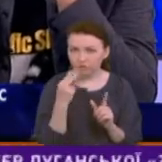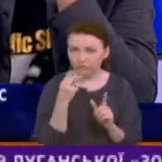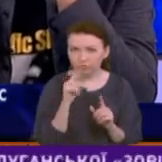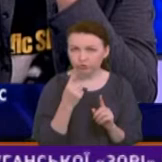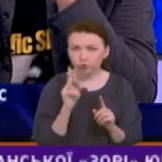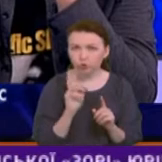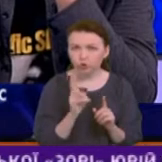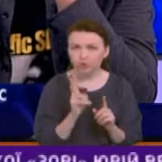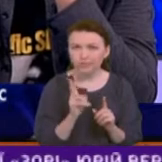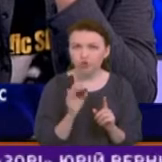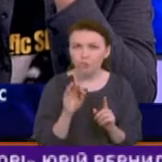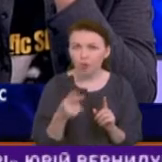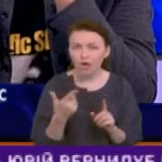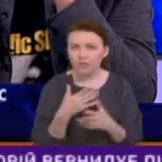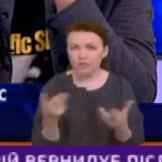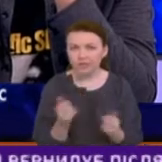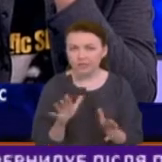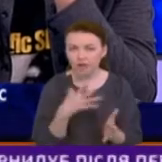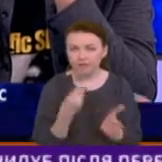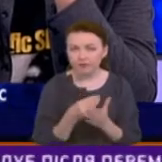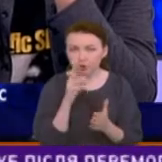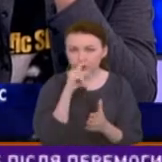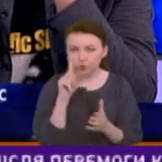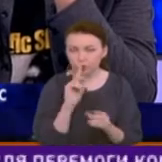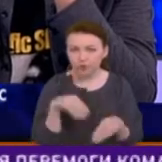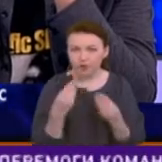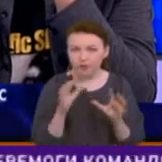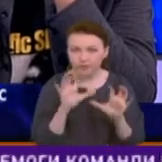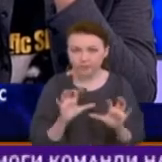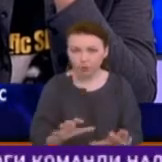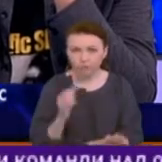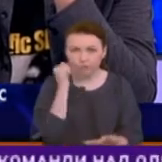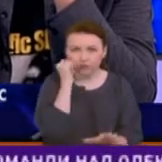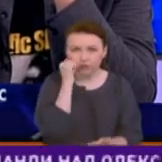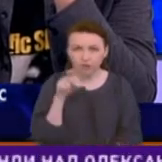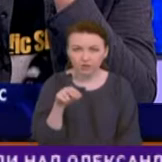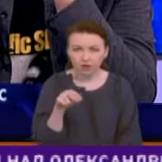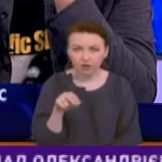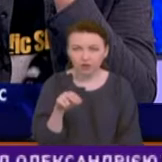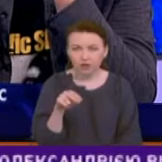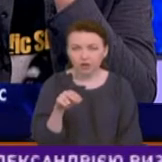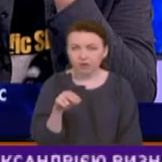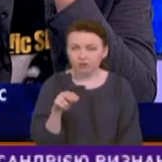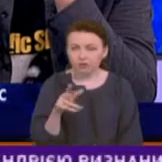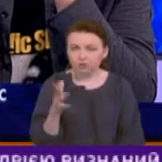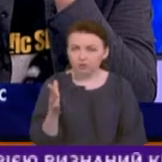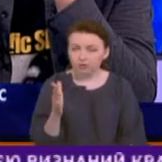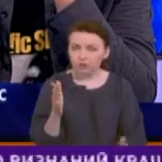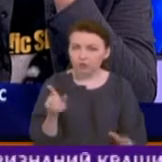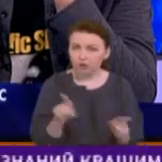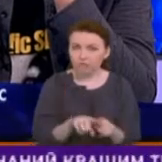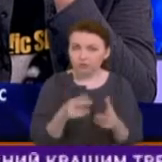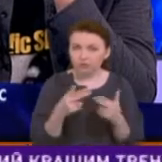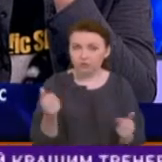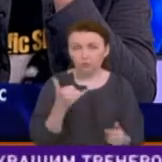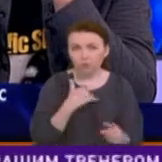Константинополь не признает свою, скажем так, ошибку, что они дали незаконно московскому патриархату патриархию. В то же самое время, я же говорю,